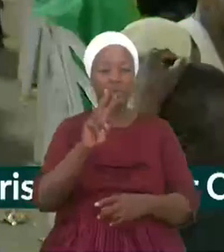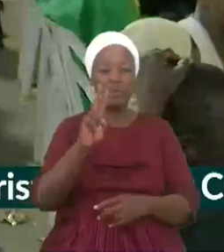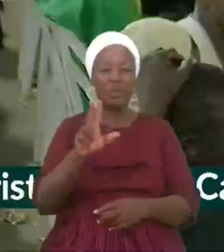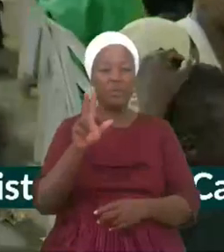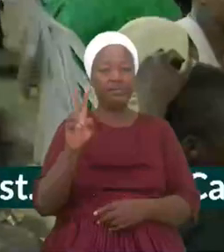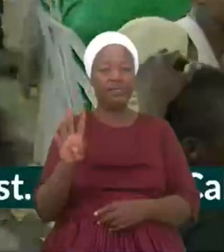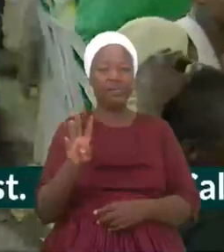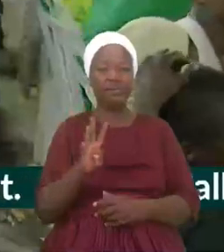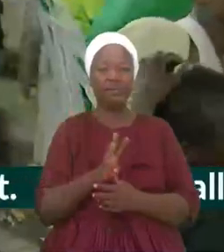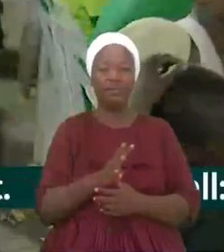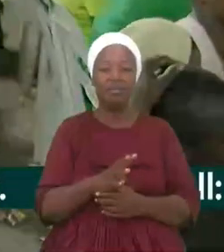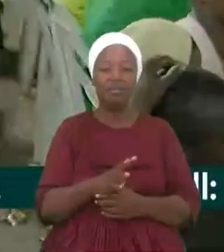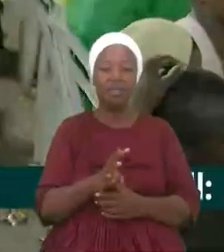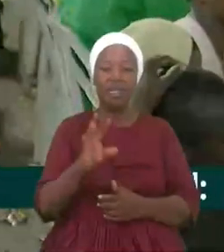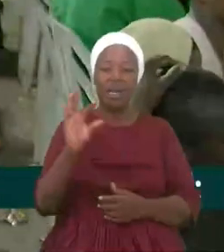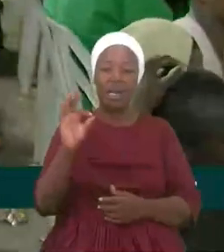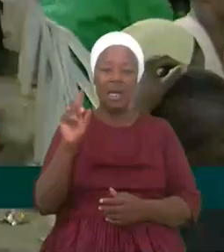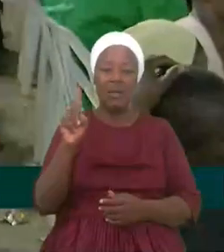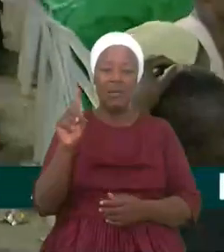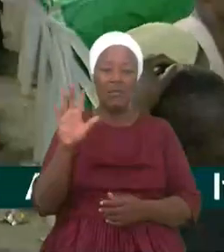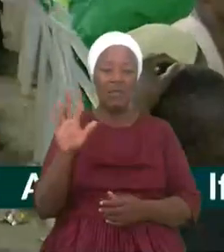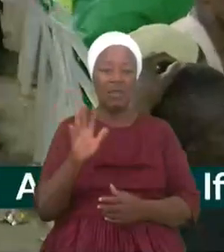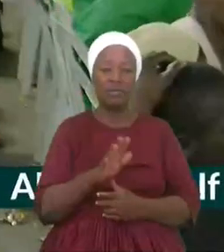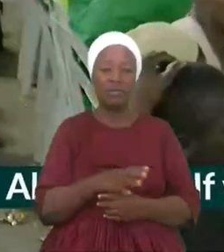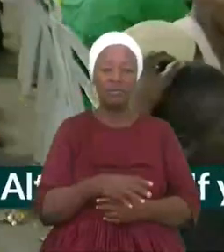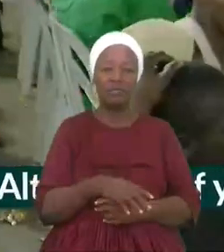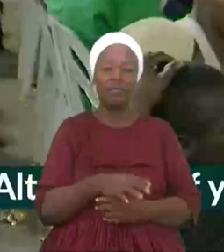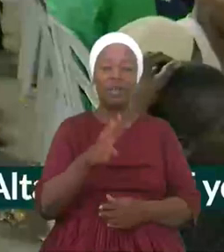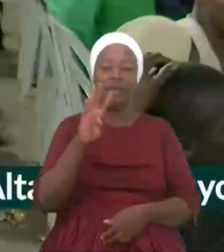WhatsApp est là plus 234